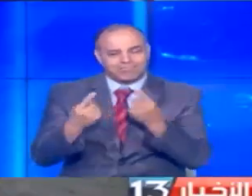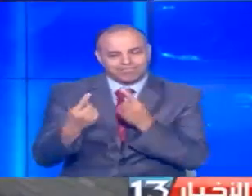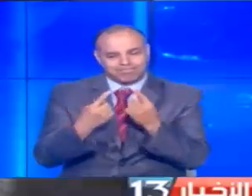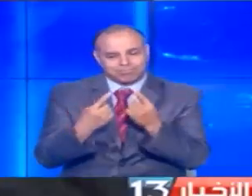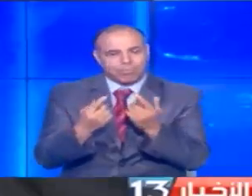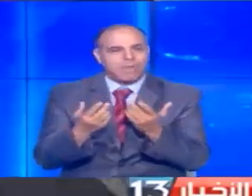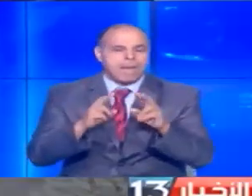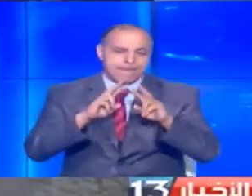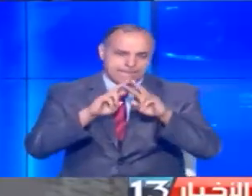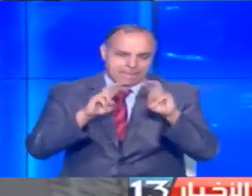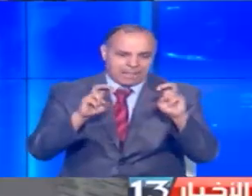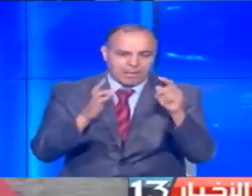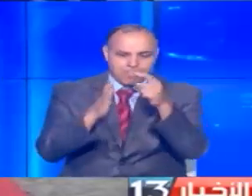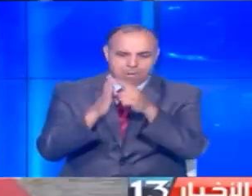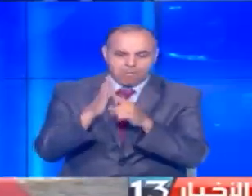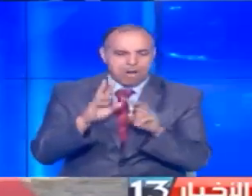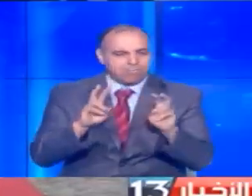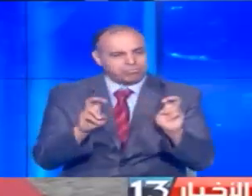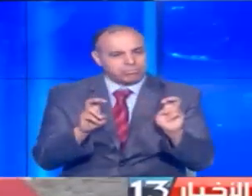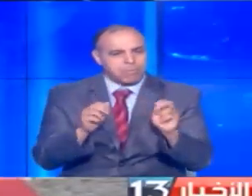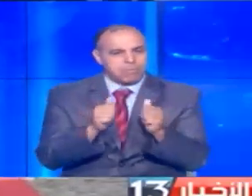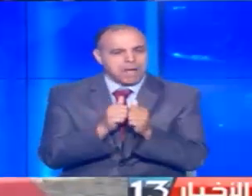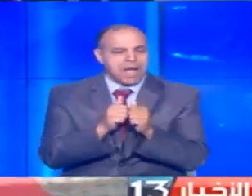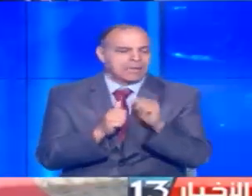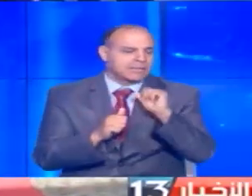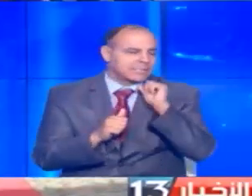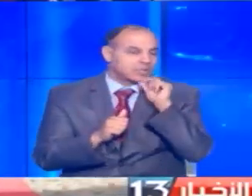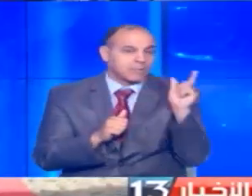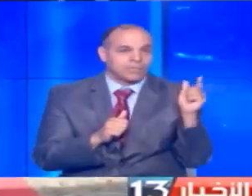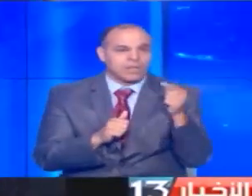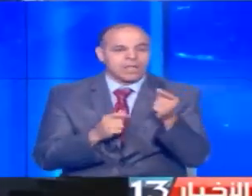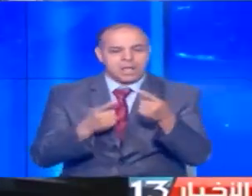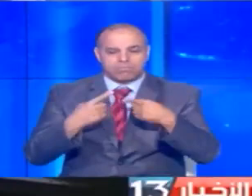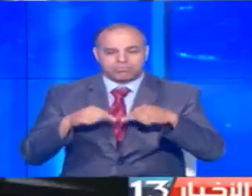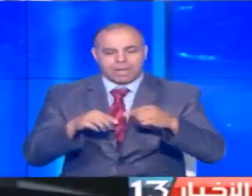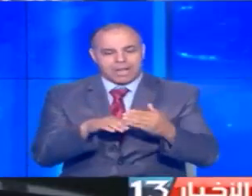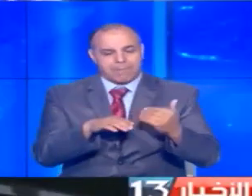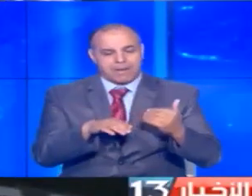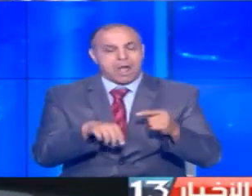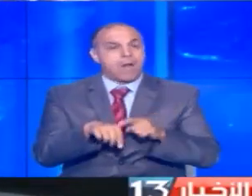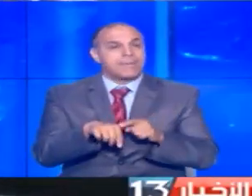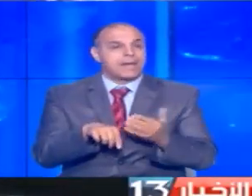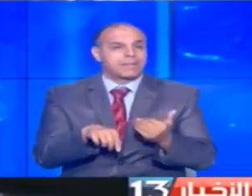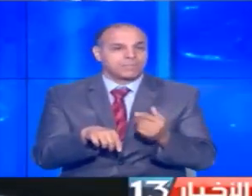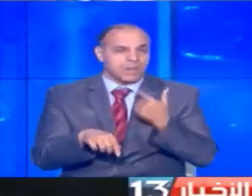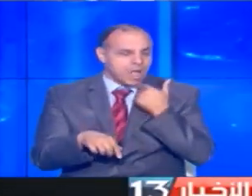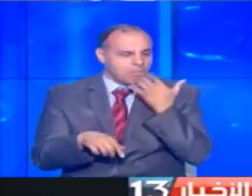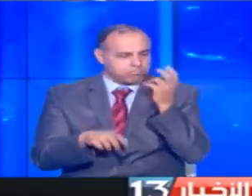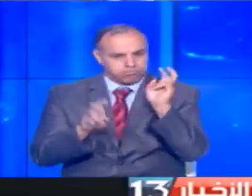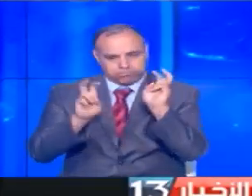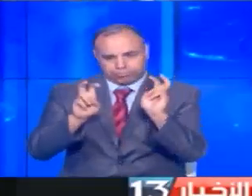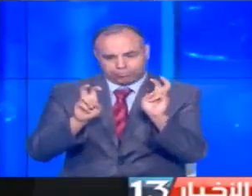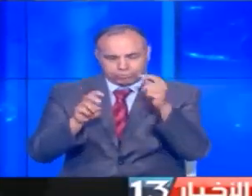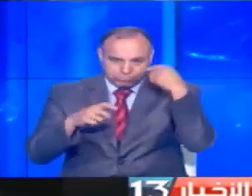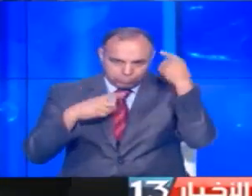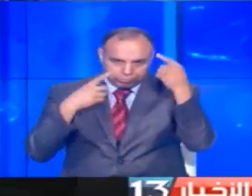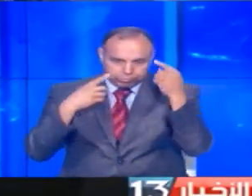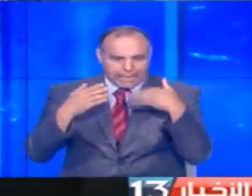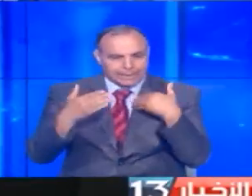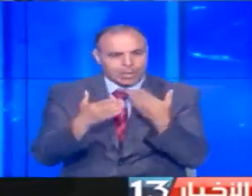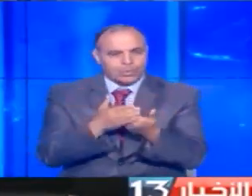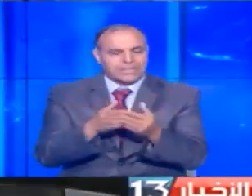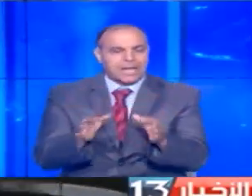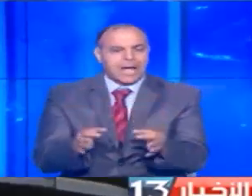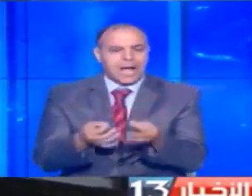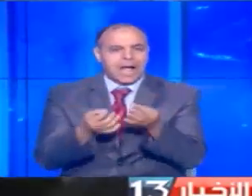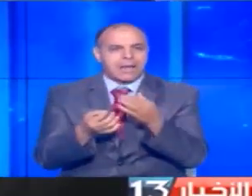في التباحث حول النقاط العالقة مع بروكسل في انتظار قمة سابقة لأوانها تعلق عليها الأمل في التوصل إلى